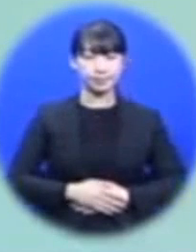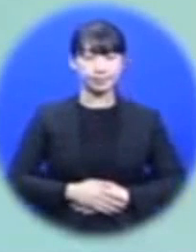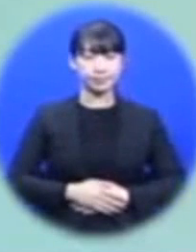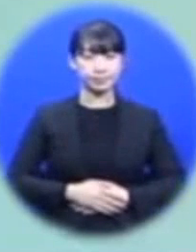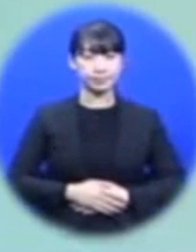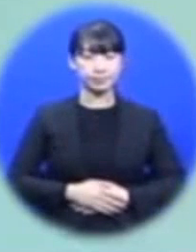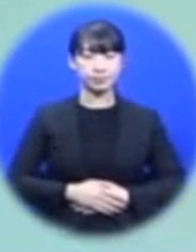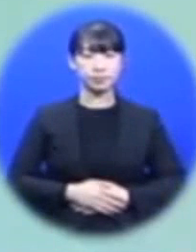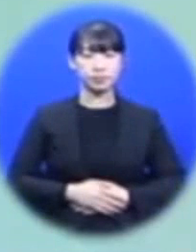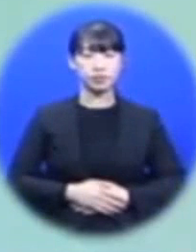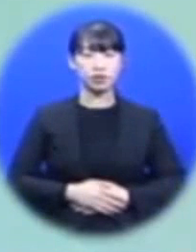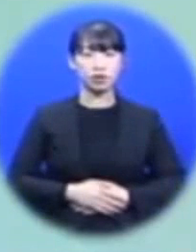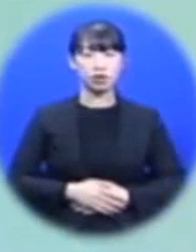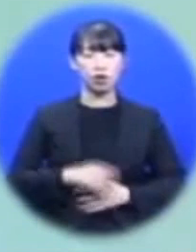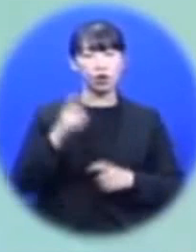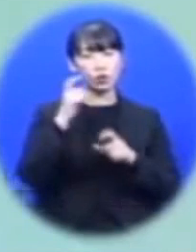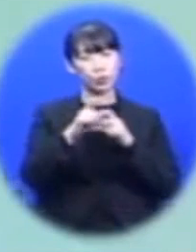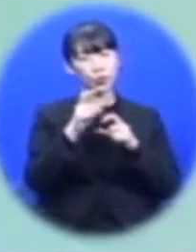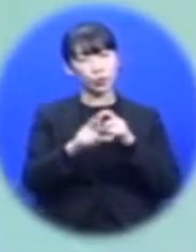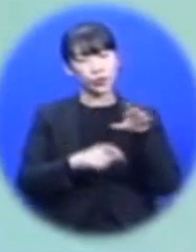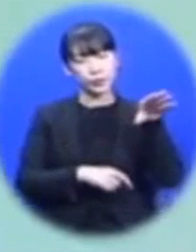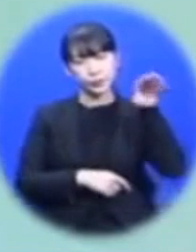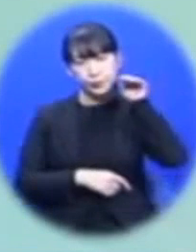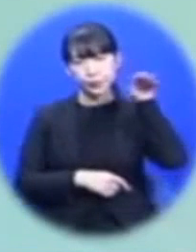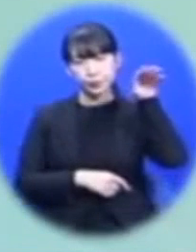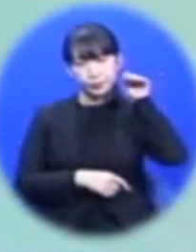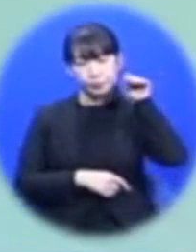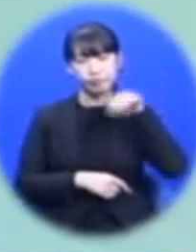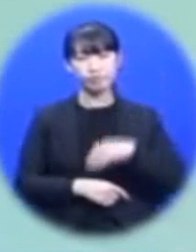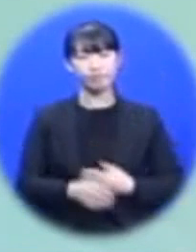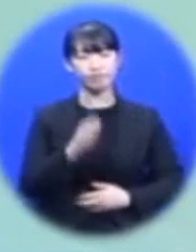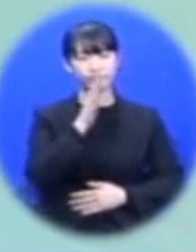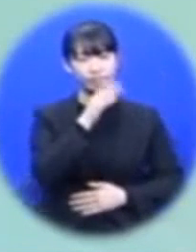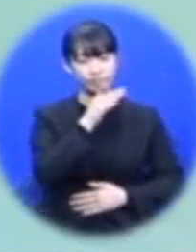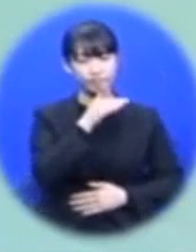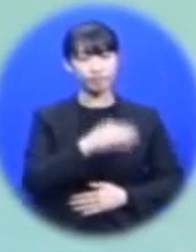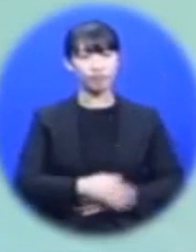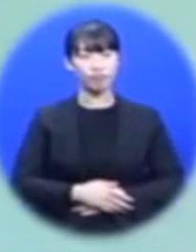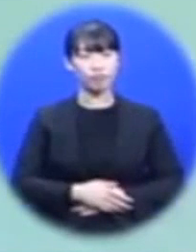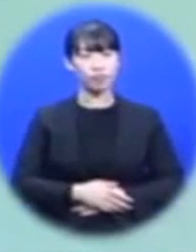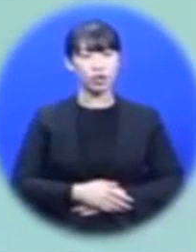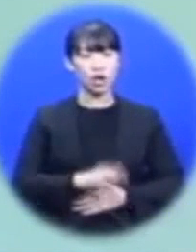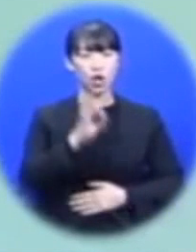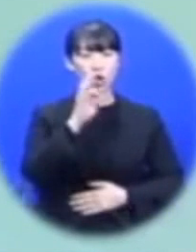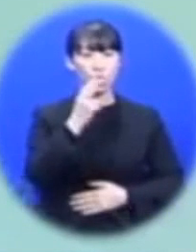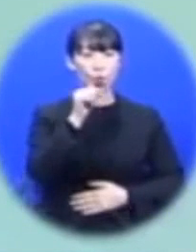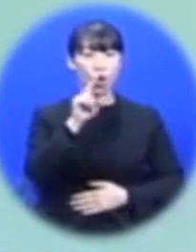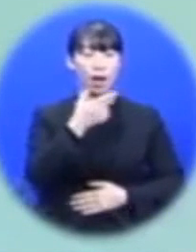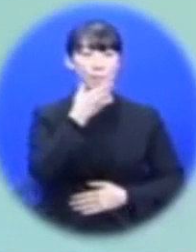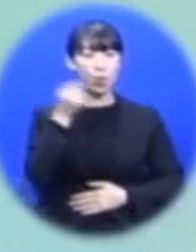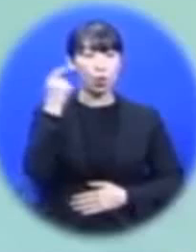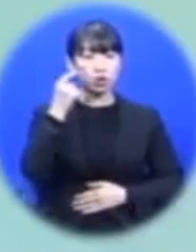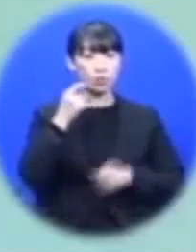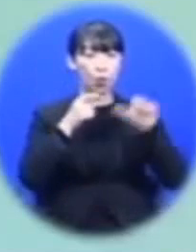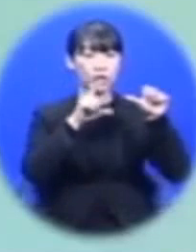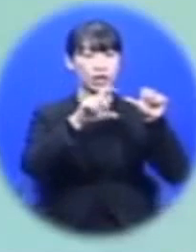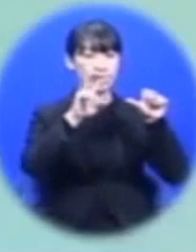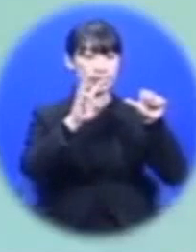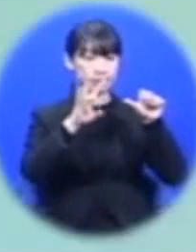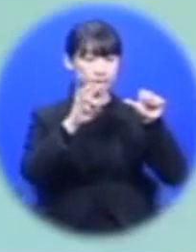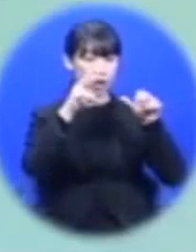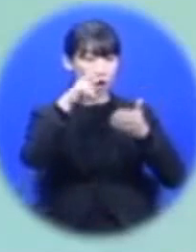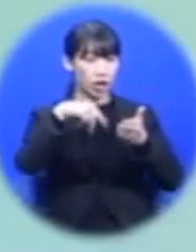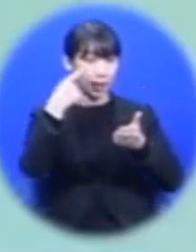그 윌버 체프만의 고민을 듣더니 그러냐 그러면 요한복음 5장 24절을 한번 읽어 보라